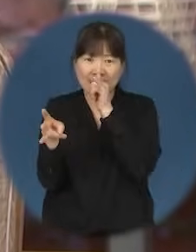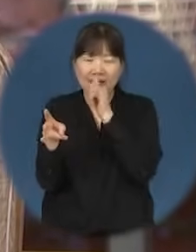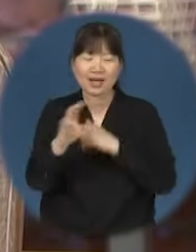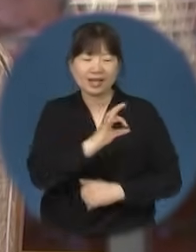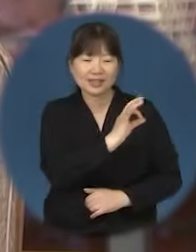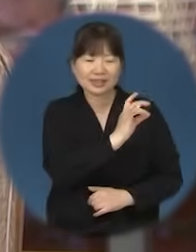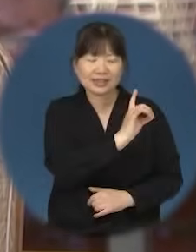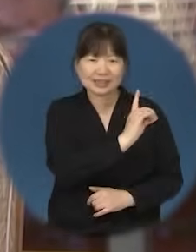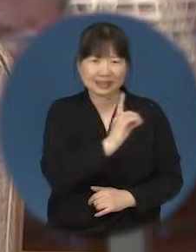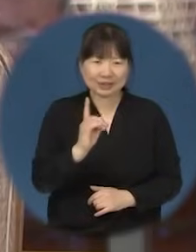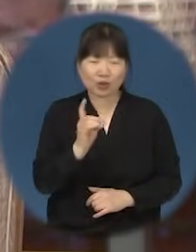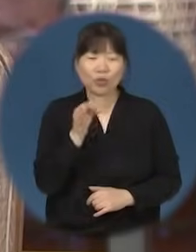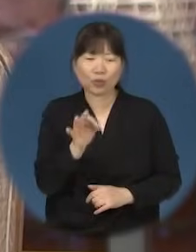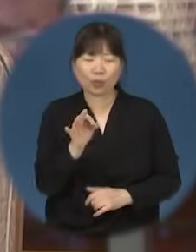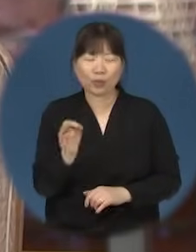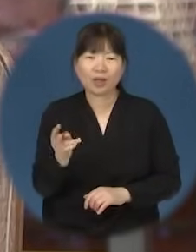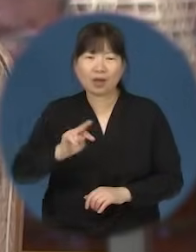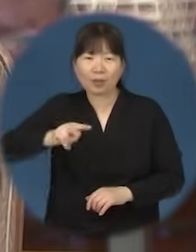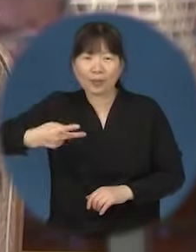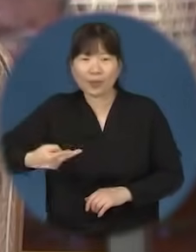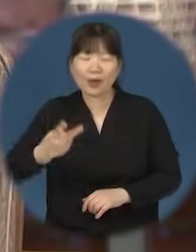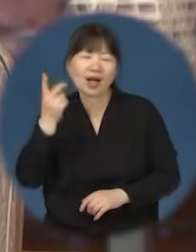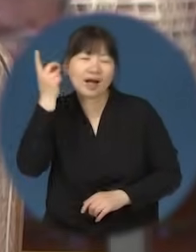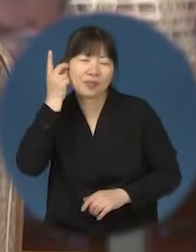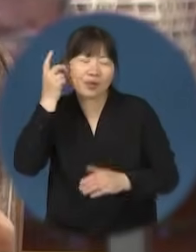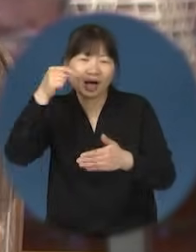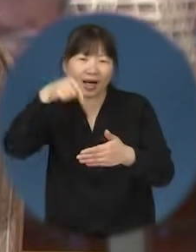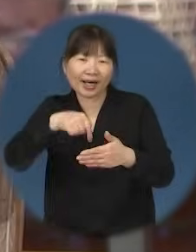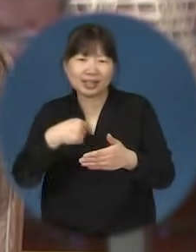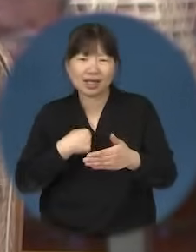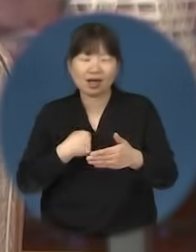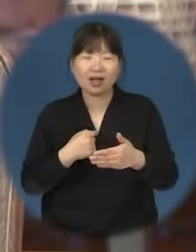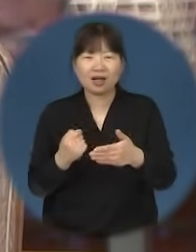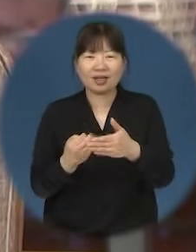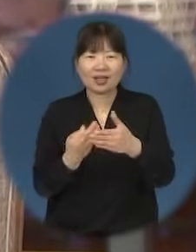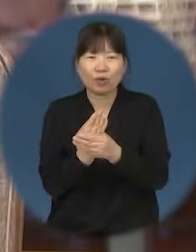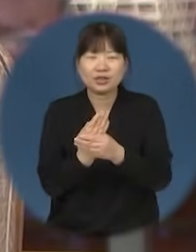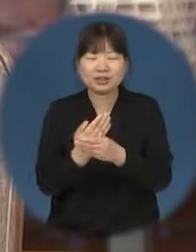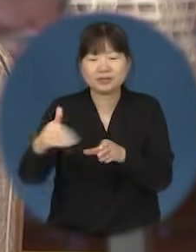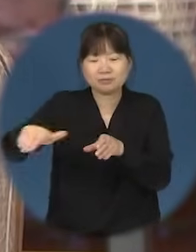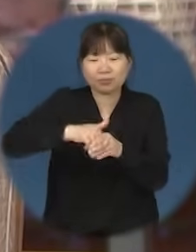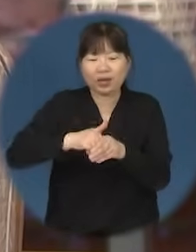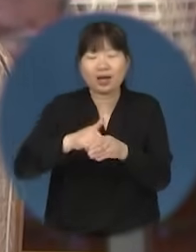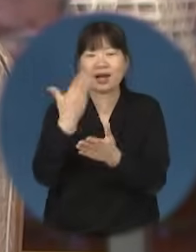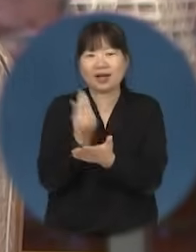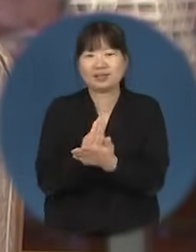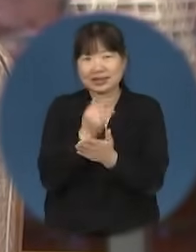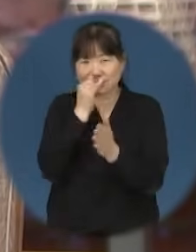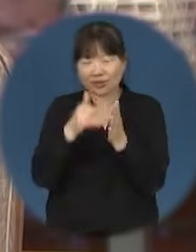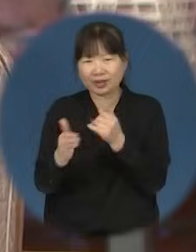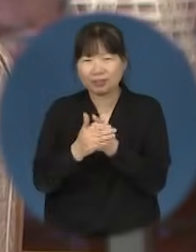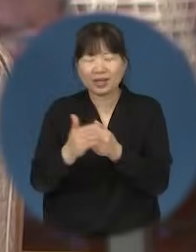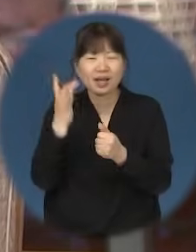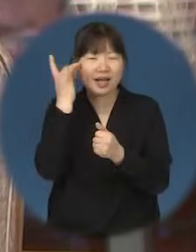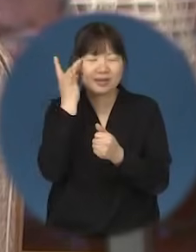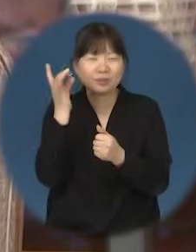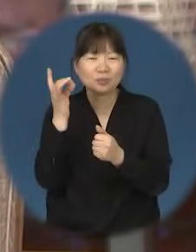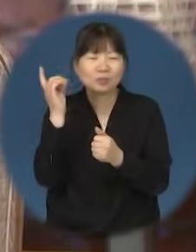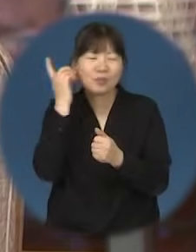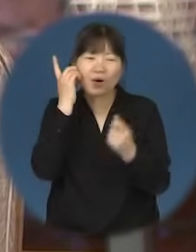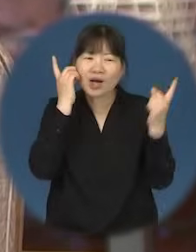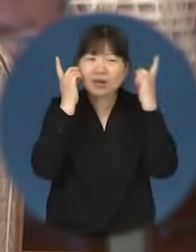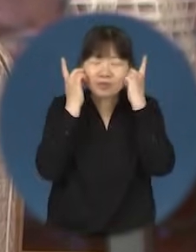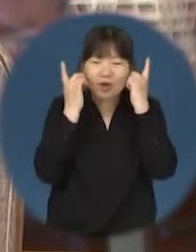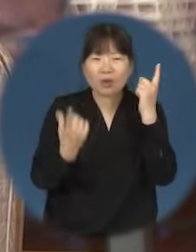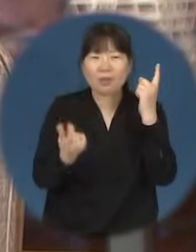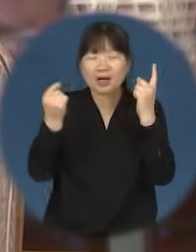머니로 변경이 돼서 핸드폰 안에 내 현금이 들어오는 거죠. 예, 예. 그래서 핸드폰으로